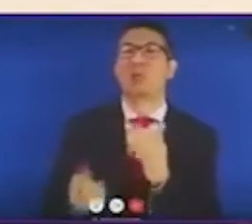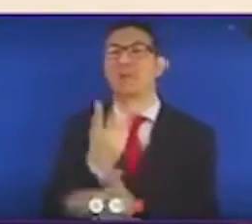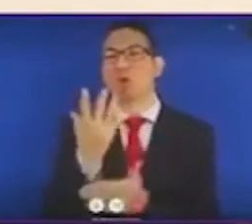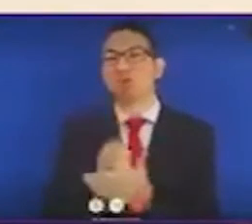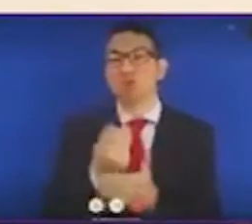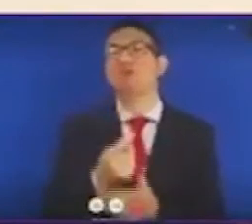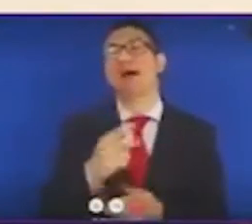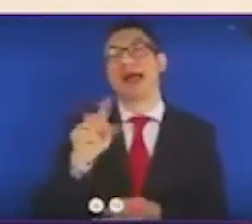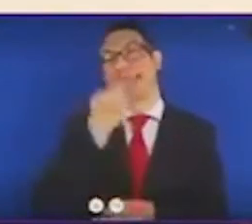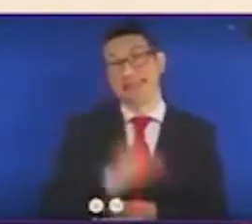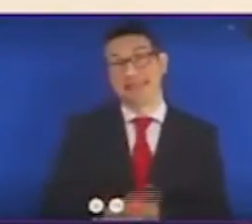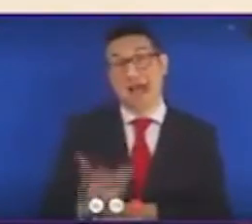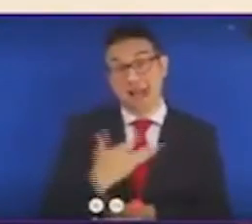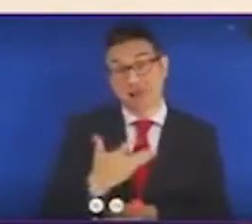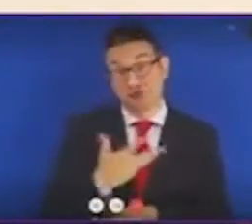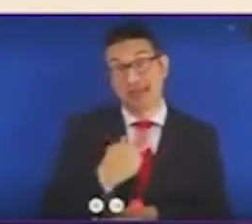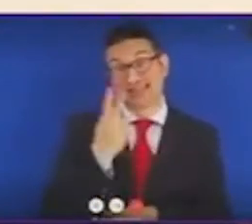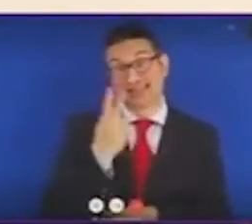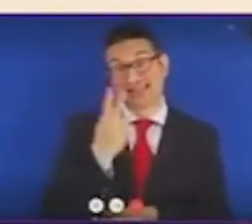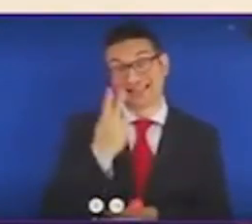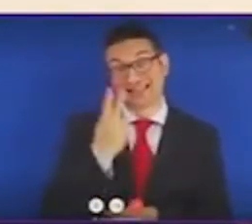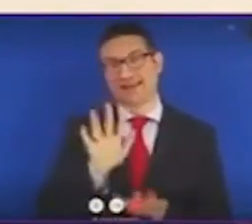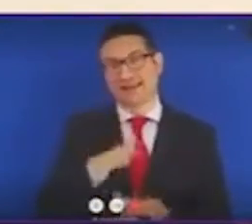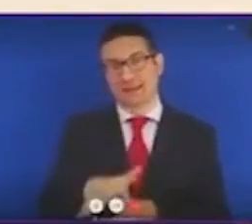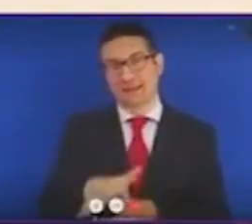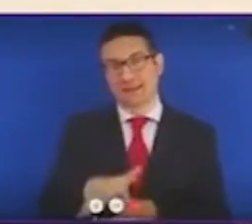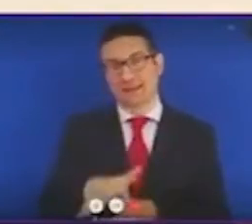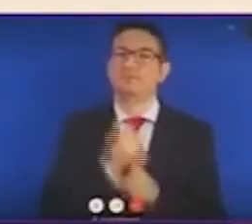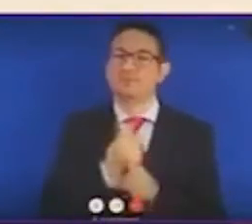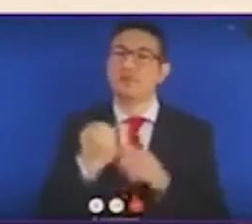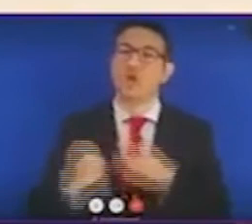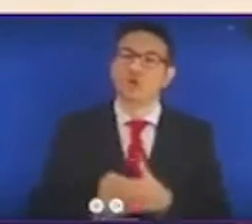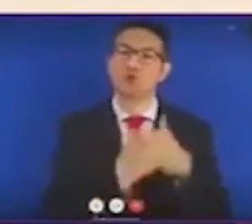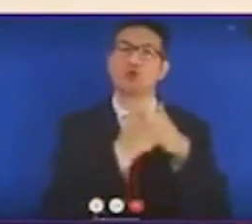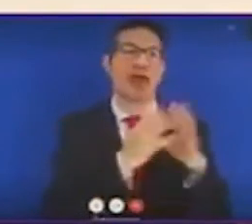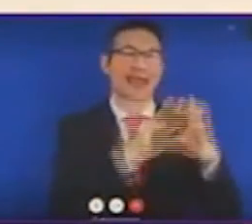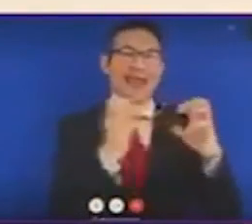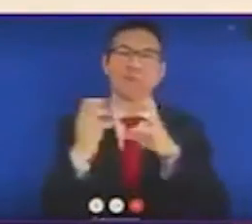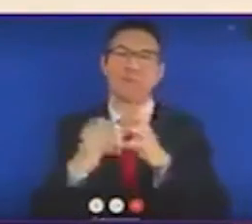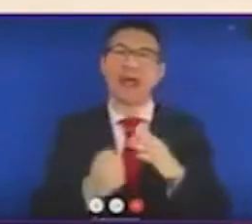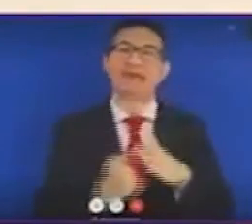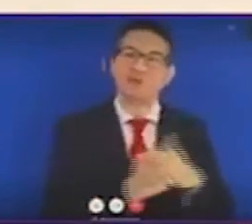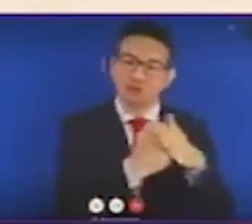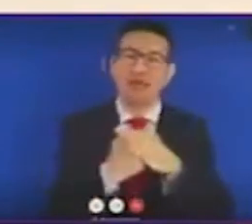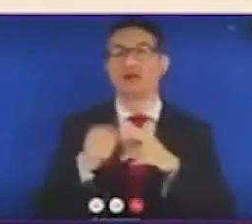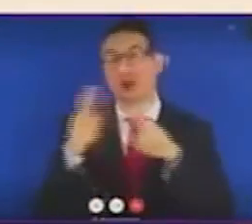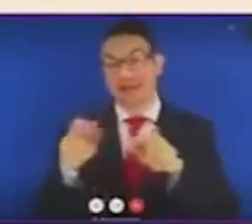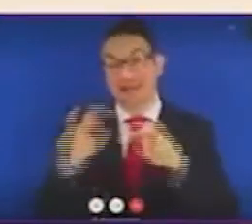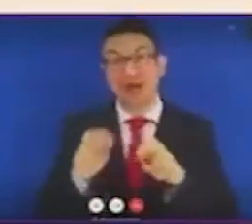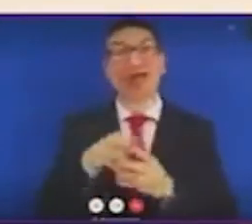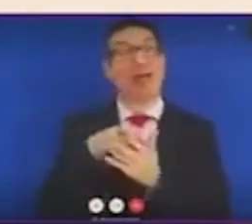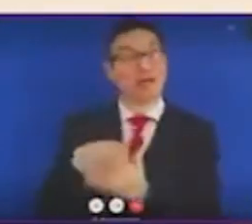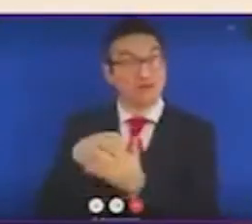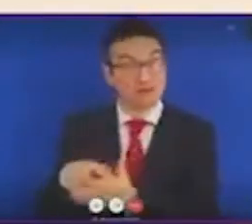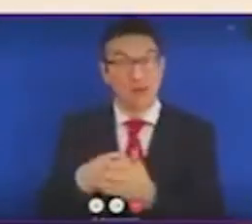e quindi continuare con il sostegno alle imprese investire nella ricerca nei prodotti e